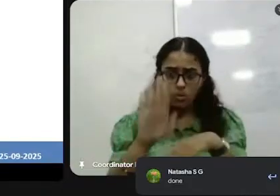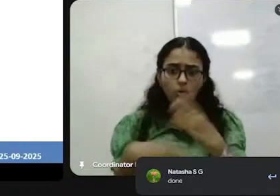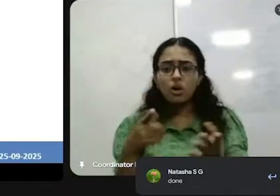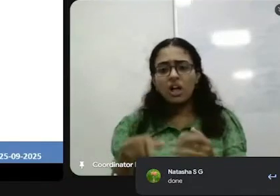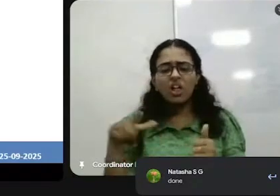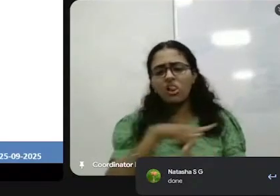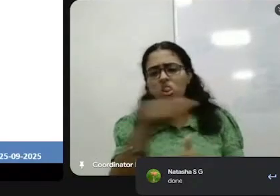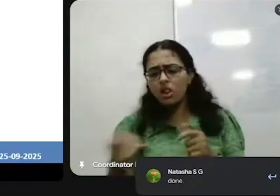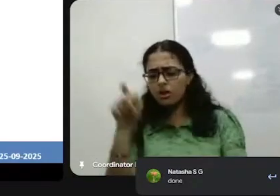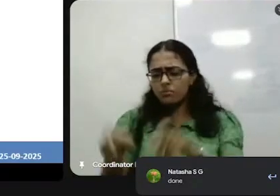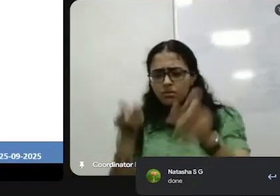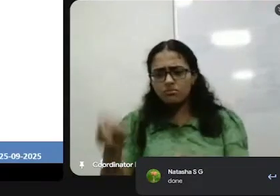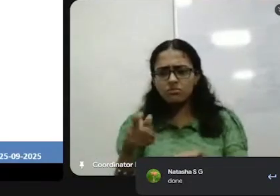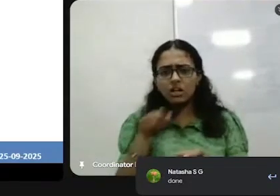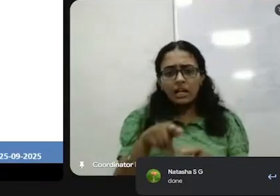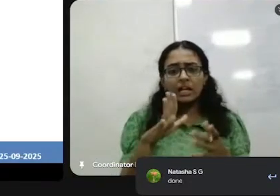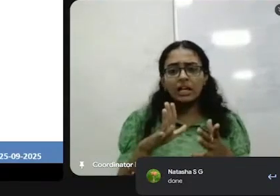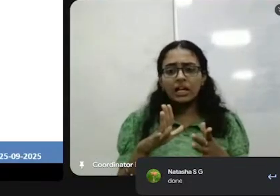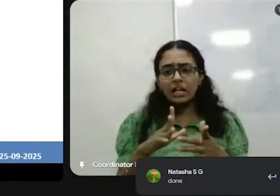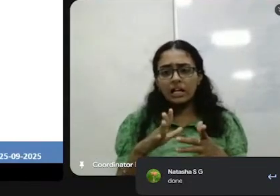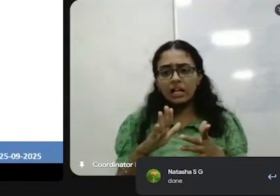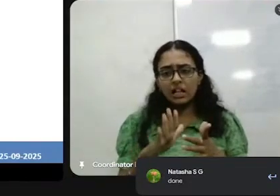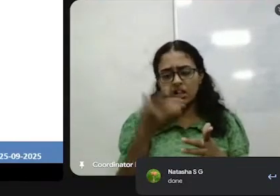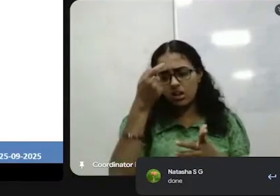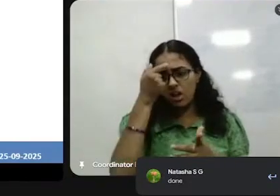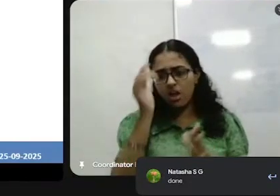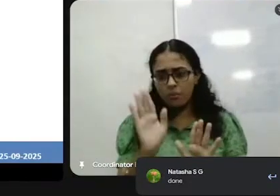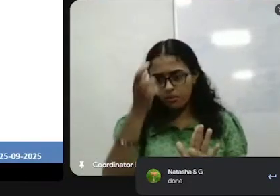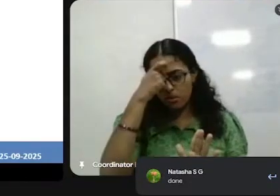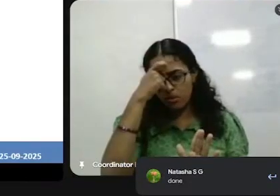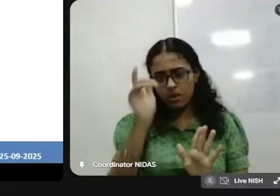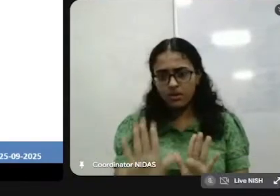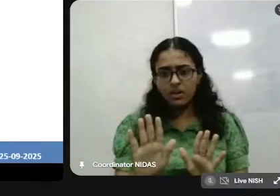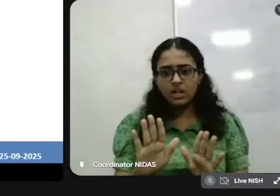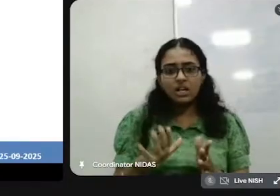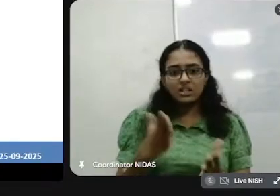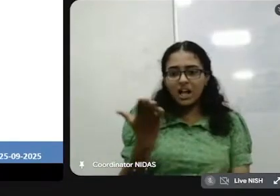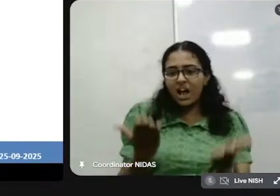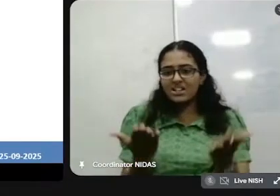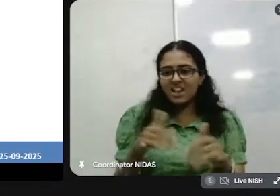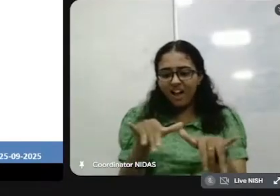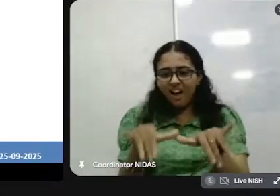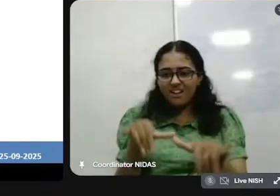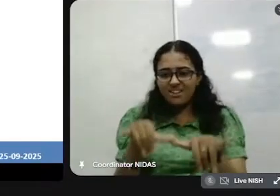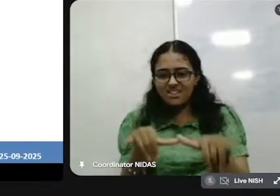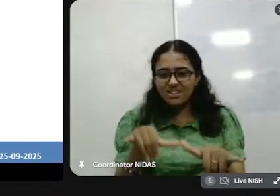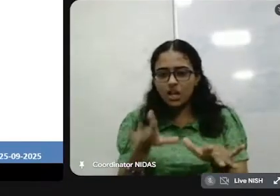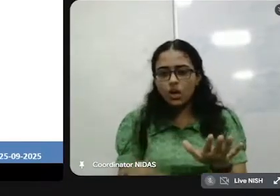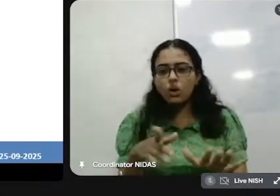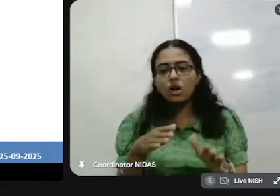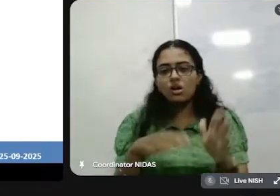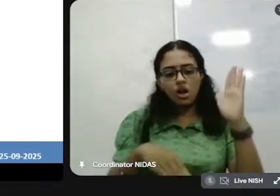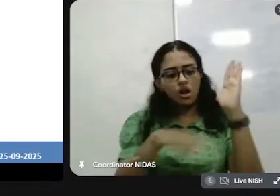മനുഷ്യരും കടന്നു പോകുന്ന ഒരു ഫേസ് ആണിത്. അപ്പോൾ ഇതൊരു സ്റ്റേജസ് ഓഫ് അഡ്ജസ്റ്റ്മെന്റ് ആണ്. അപ്പൊ ഇത് നമ്മൾ എങ്ങനെ സ്ട്രോക്കിന്റെ